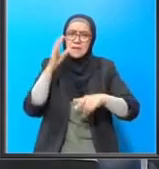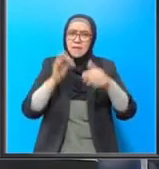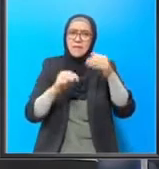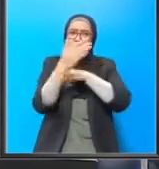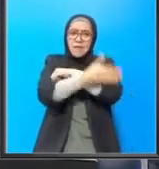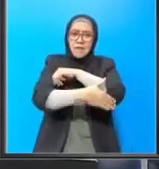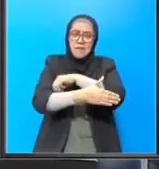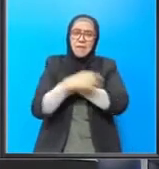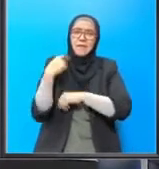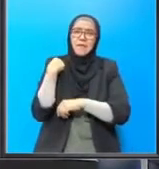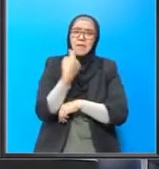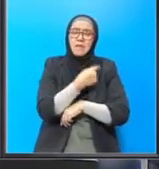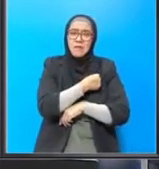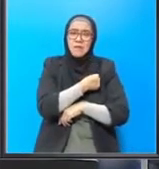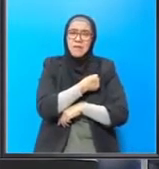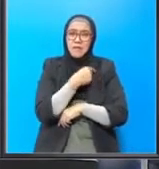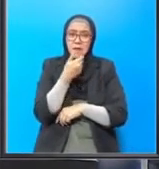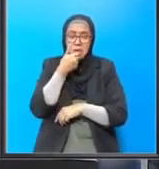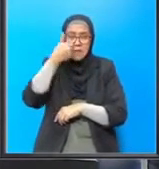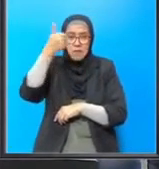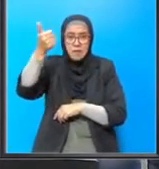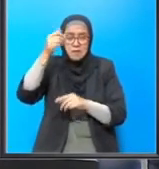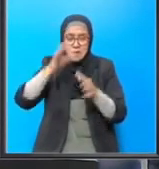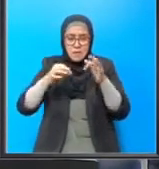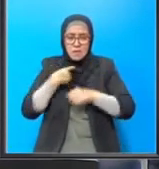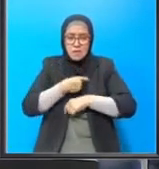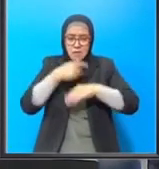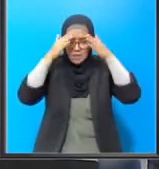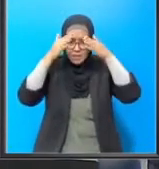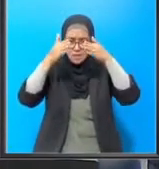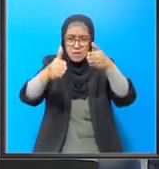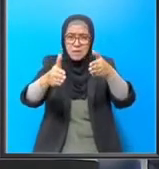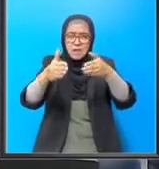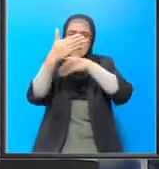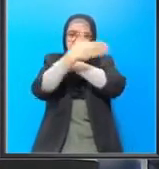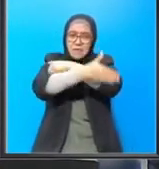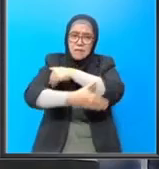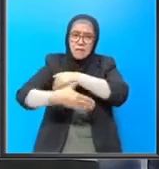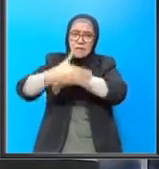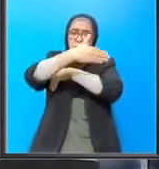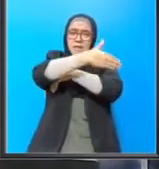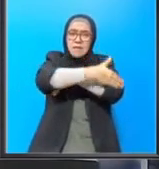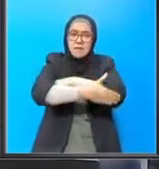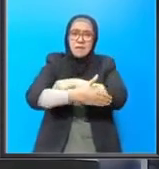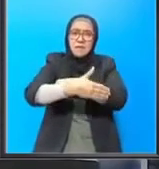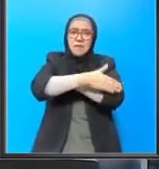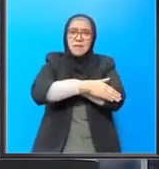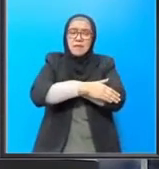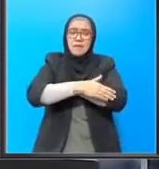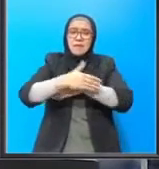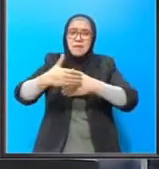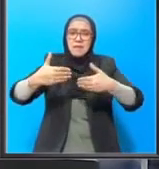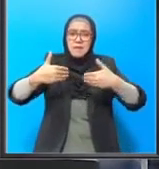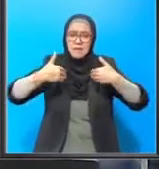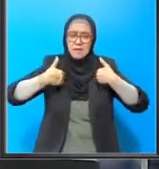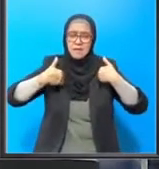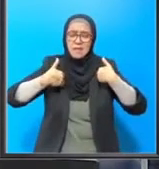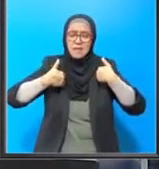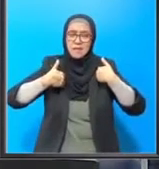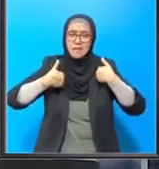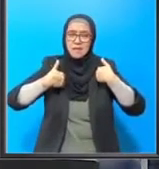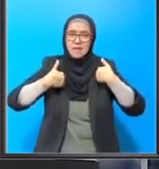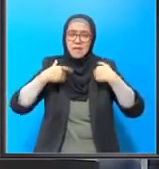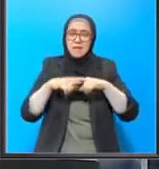kita kalau Vito fokuskan kepada negara-negara lagi yang mempunyai sifat